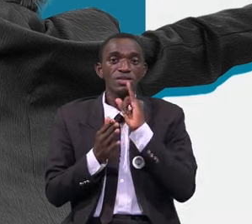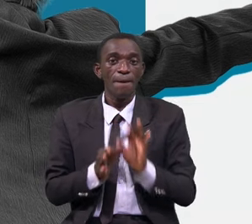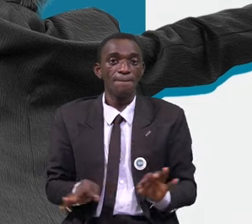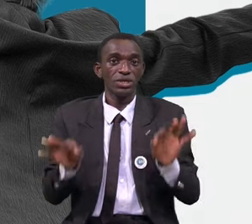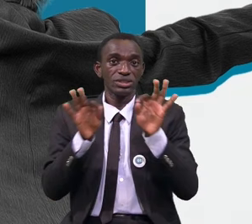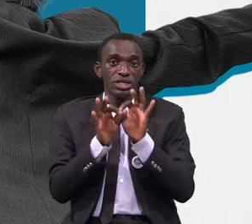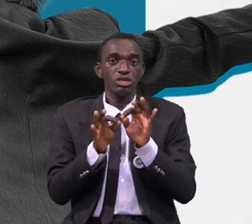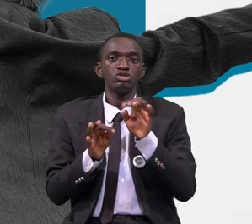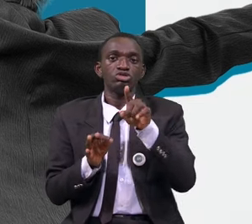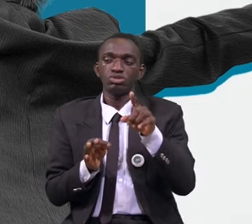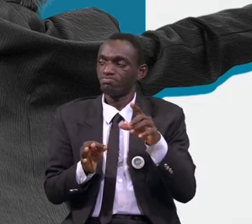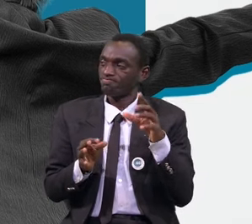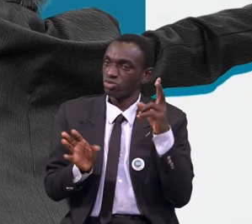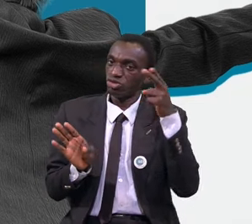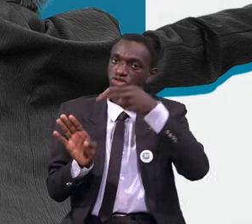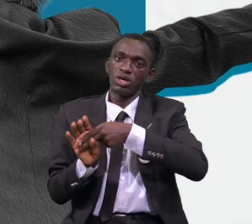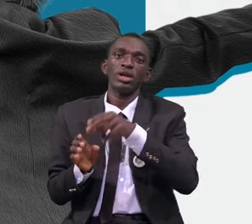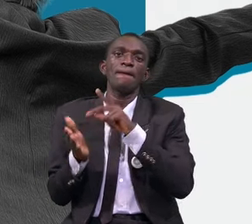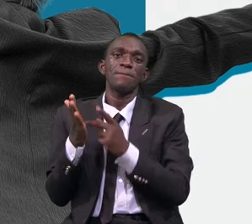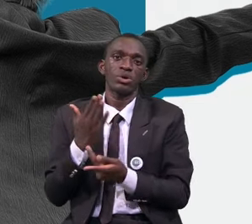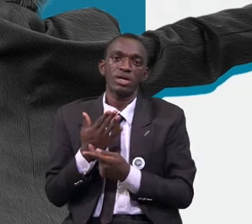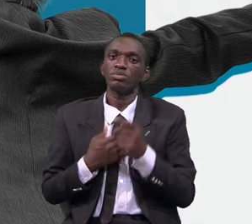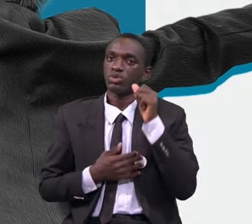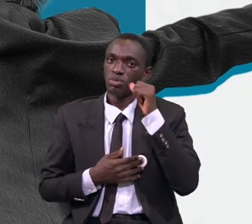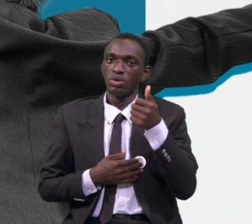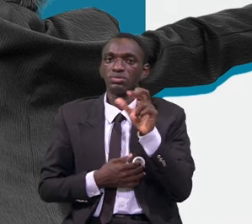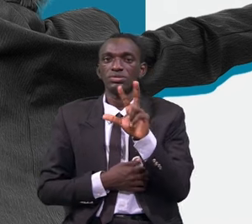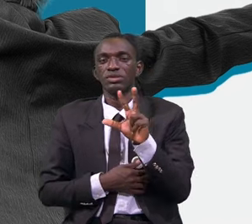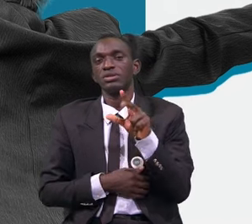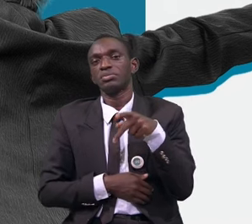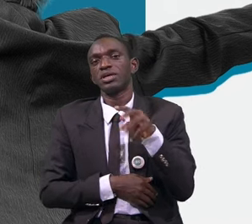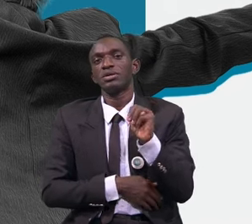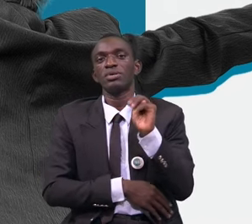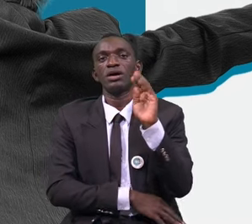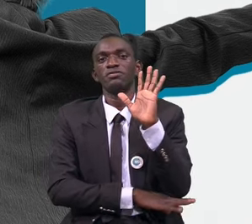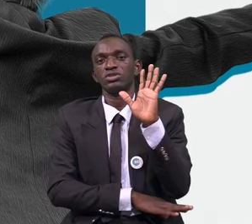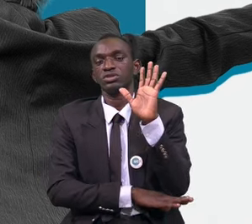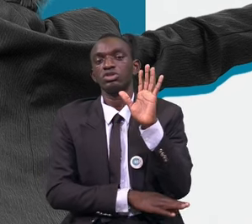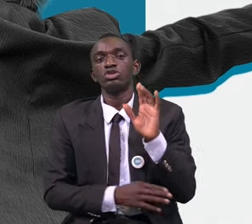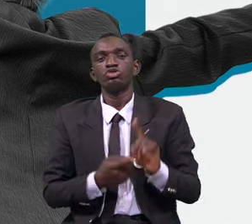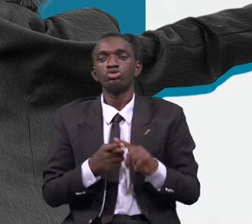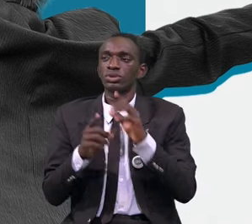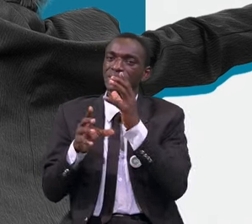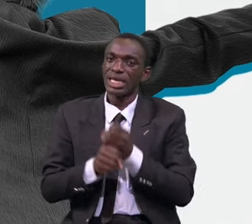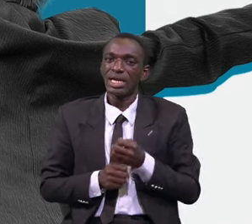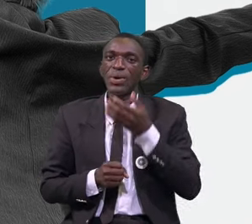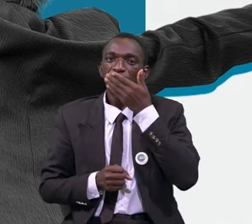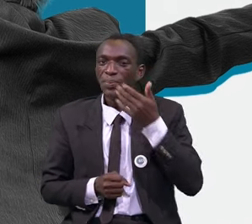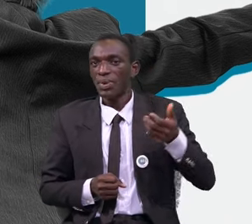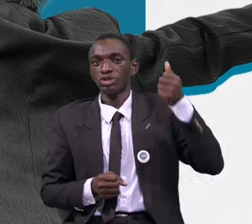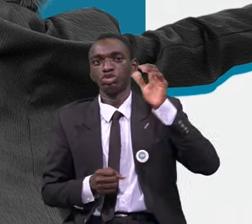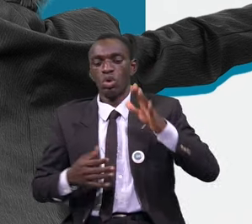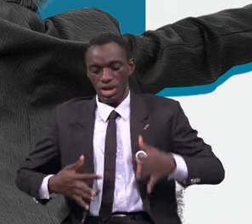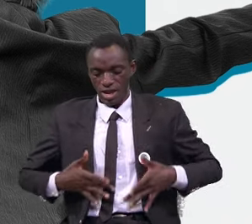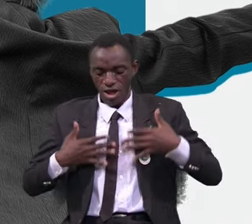that program. Pourquoi il est important d'être dans ce programme? To receive the best and for your life to grow in leaps and